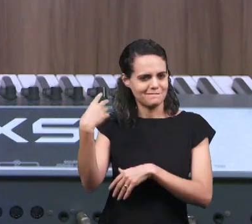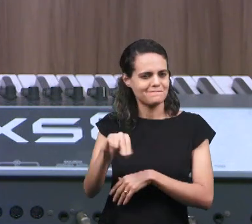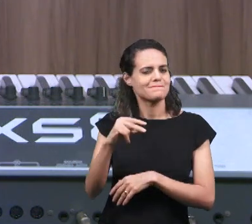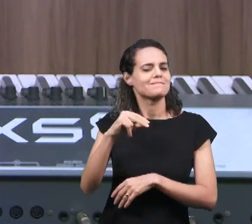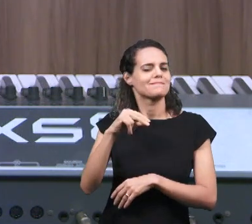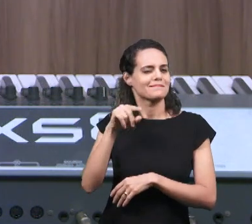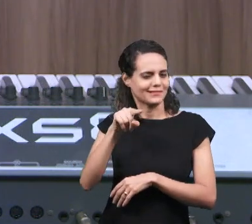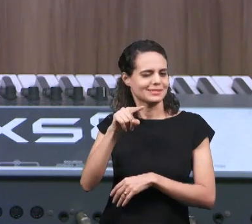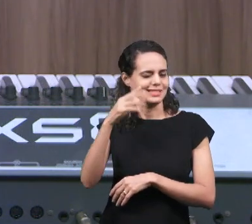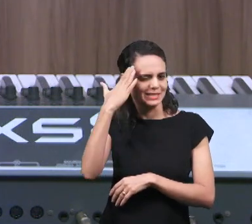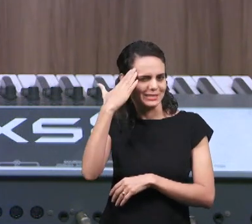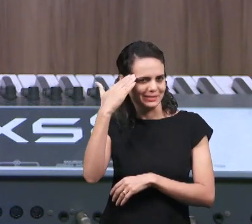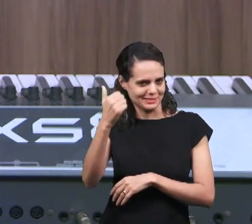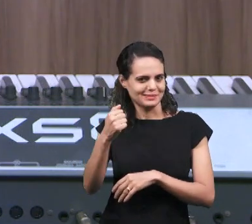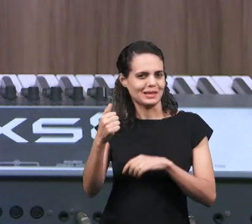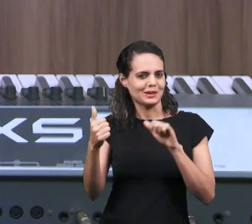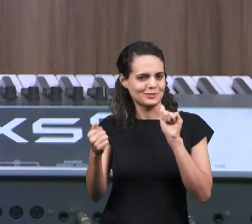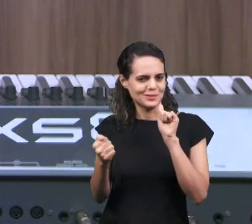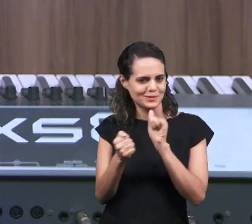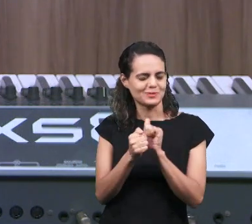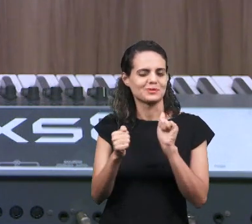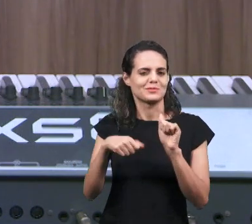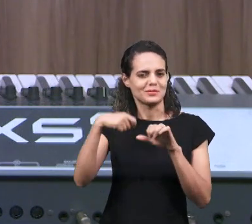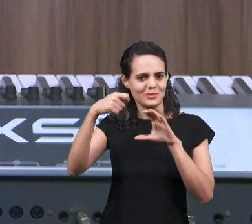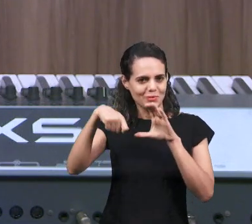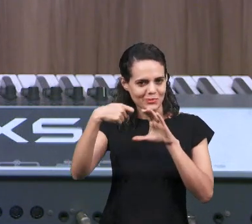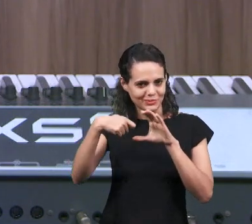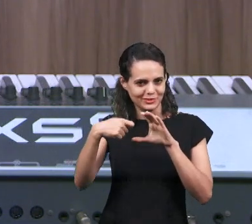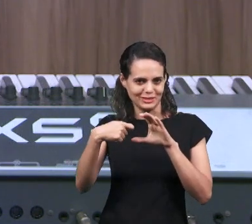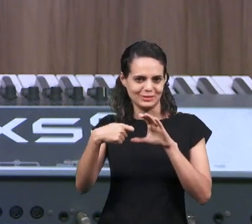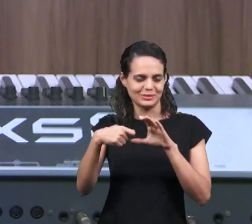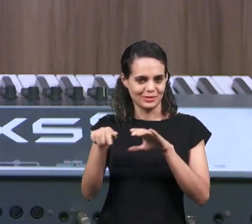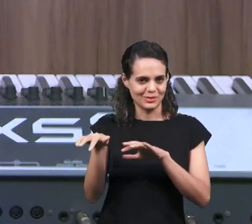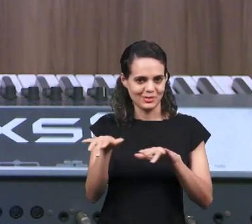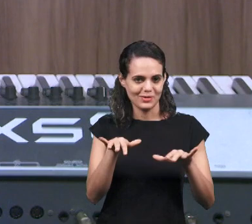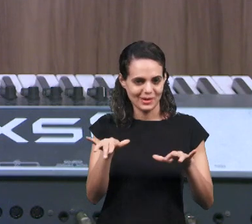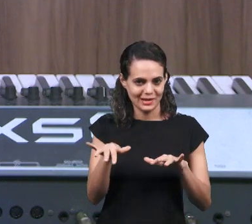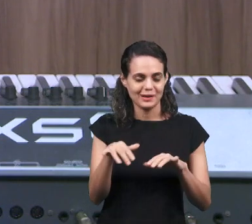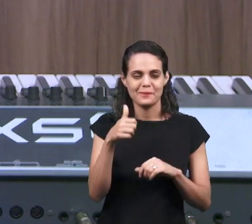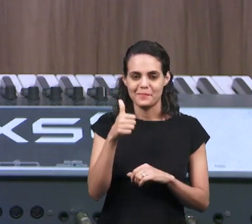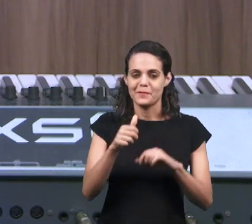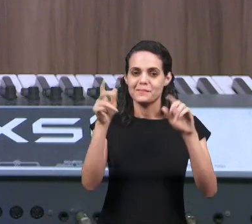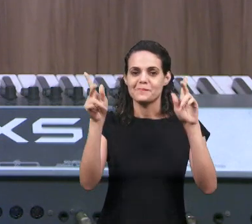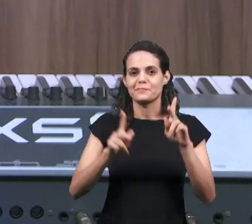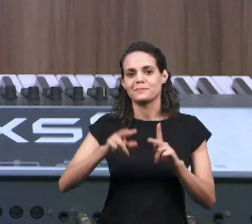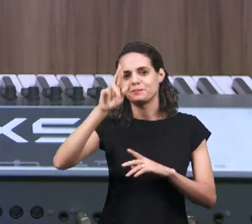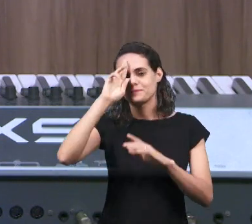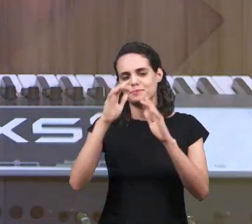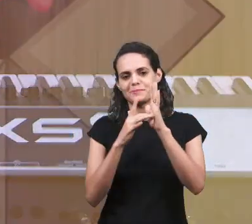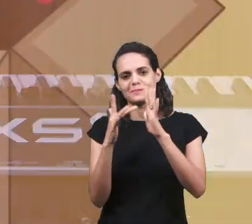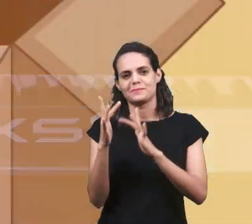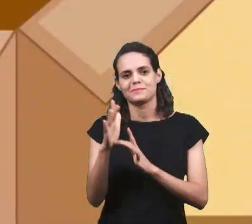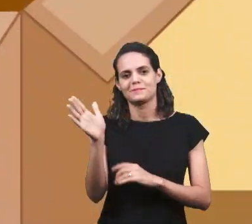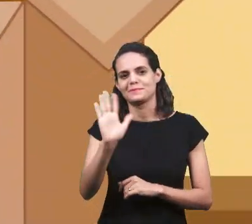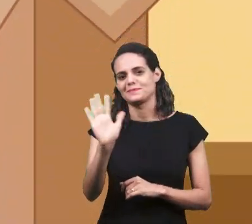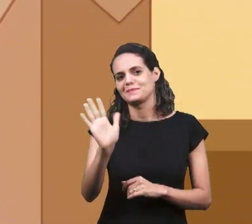très perfectionné, vous allez jouer ensemble avec la vidéo. La paix du Seigneur et prochaine étude.